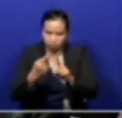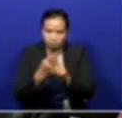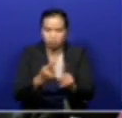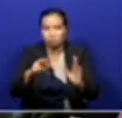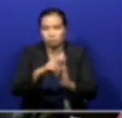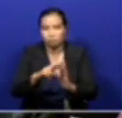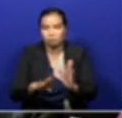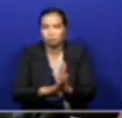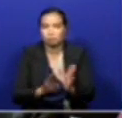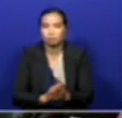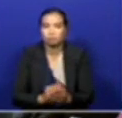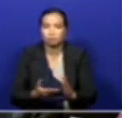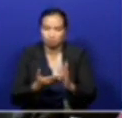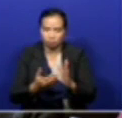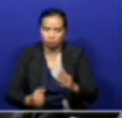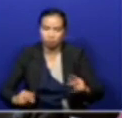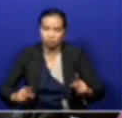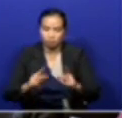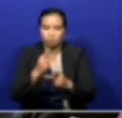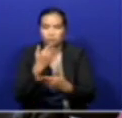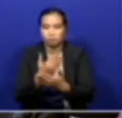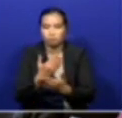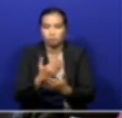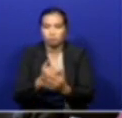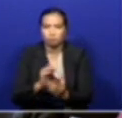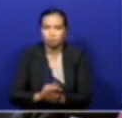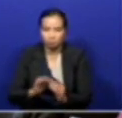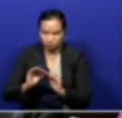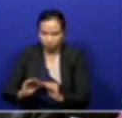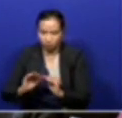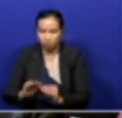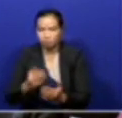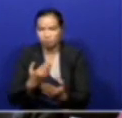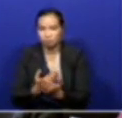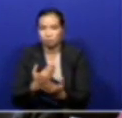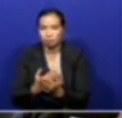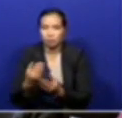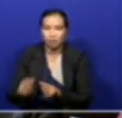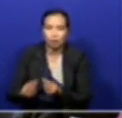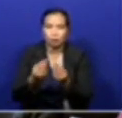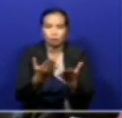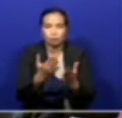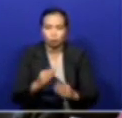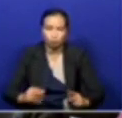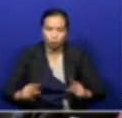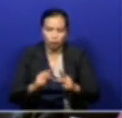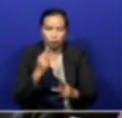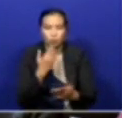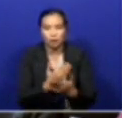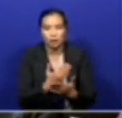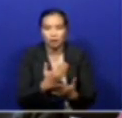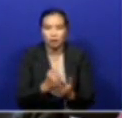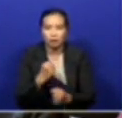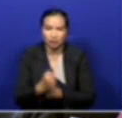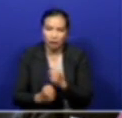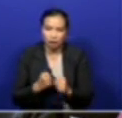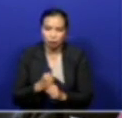จ่ายเงินจากคลังการเก็บรักษาเงินและการนำส่งคลังพุทธศัก